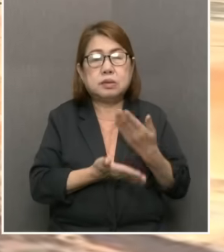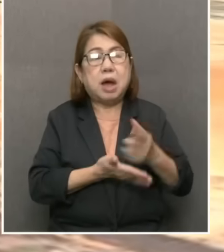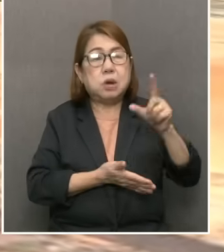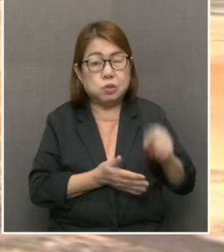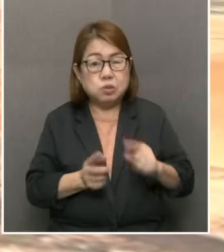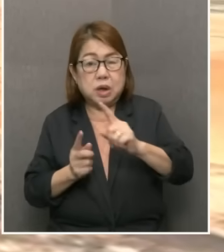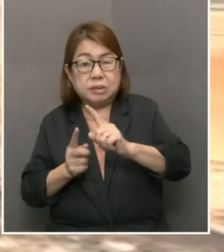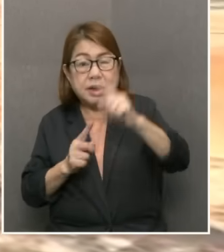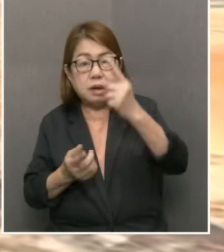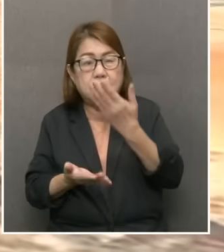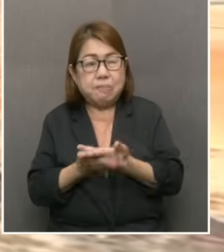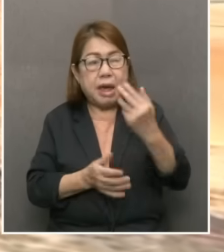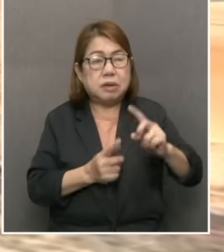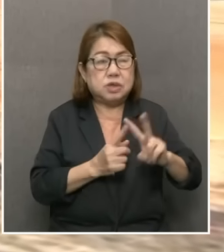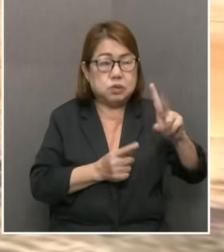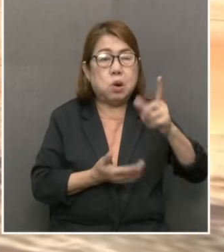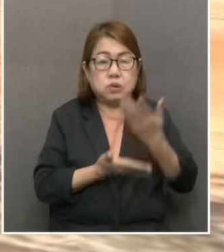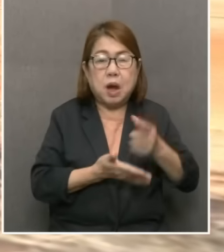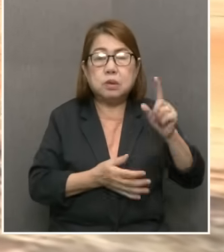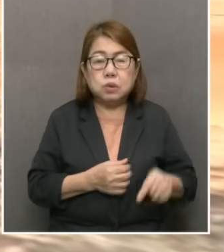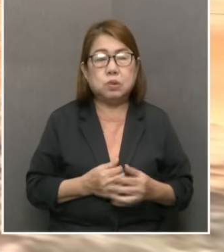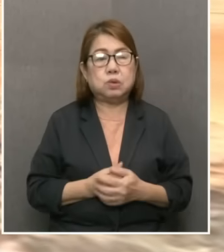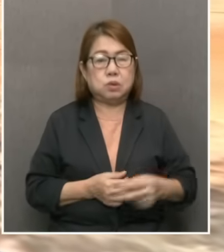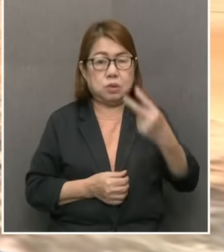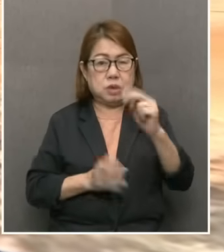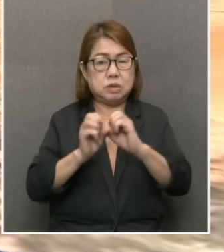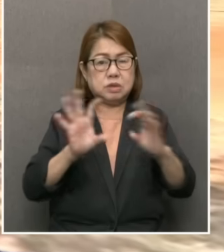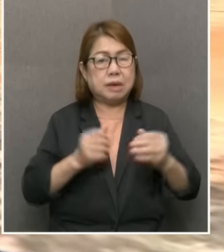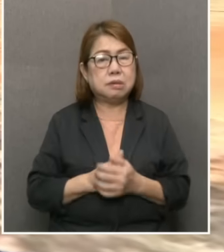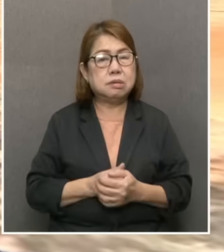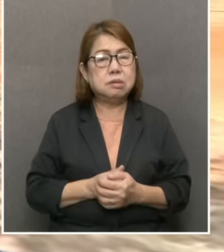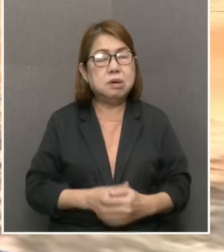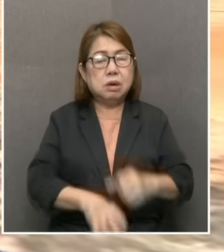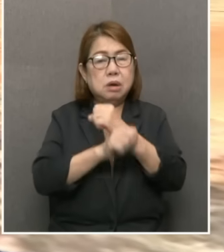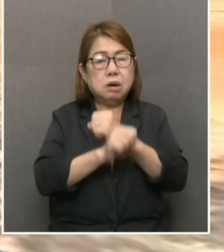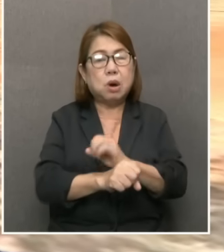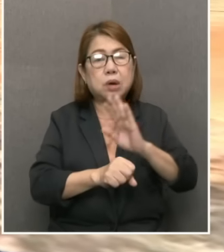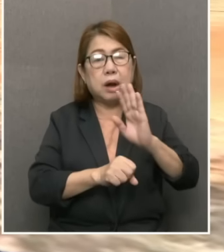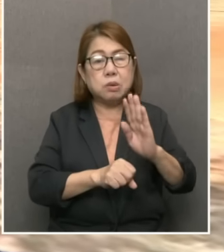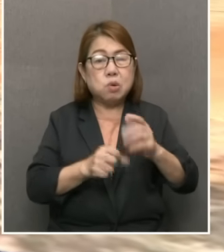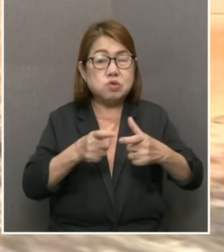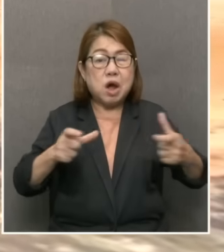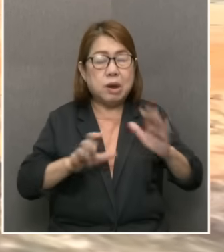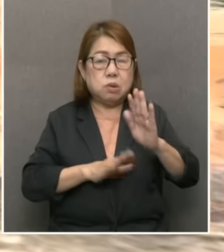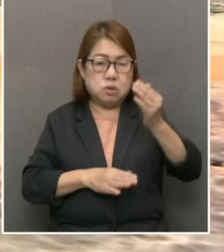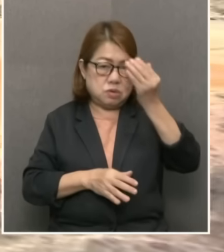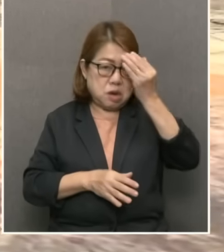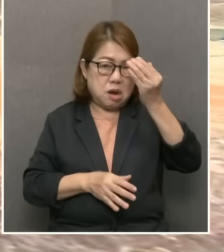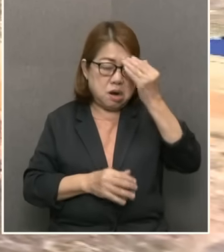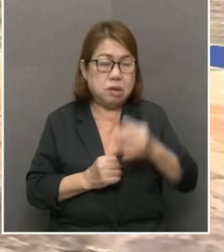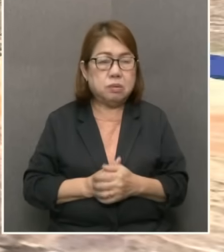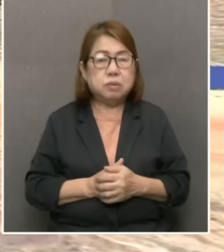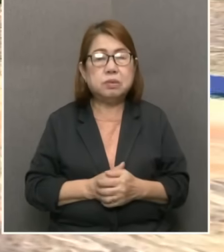แล้วก็มีราคาที่ถูกกว่าด้วยนะคะนี่นับเป็นองค์ประกอบที่6ของระบบป้องกันขีปนาวุธขนาดใหญ่ของอิสราเอลร่ว